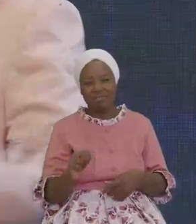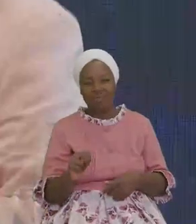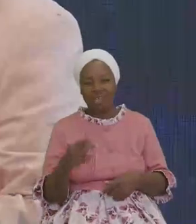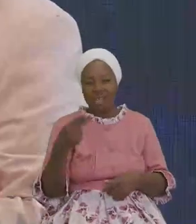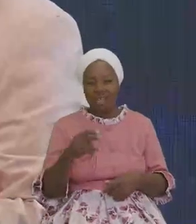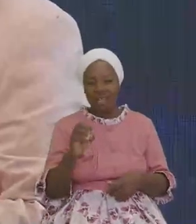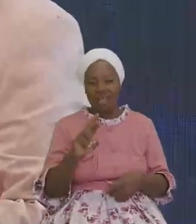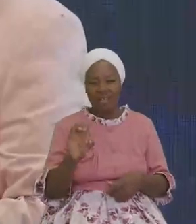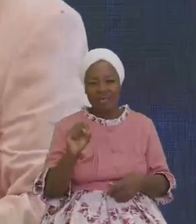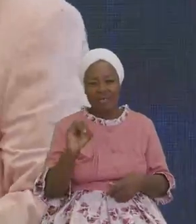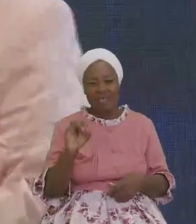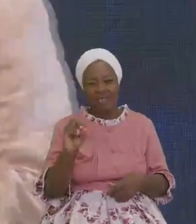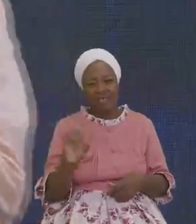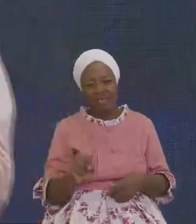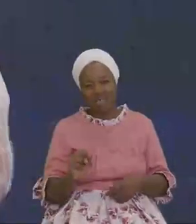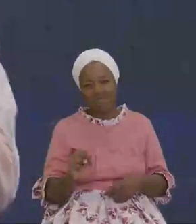les divisions, les sectes.